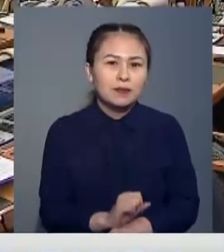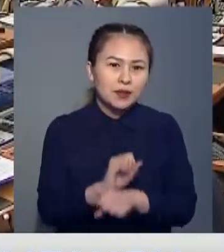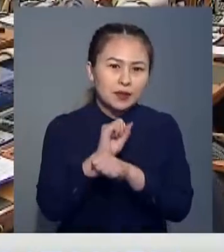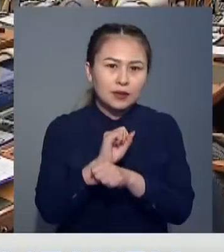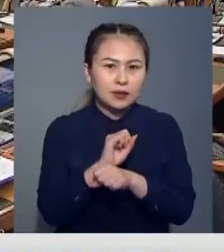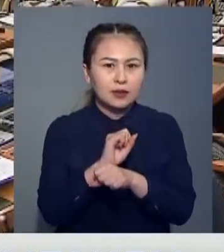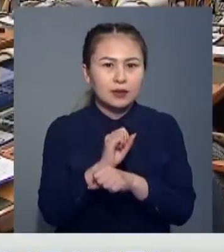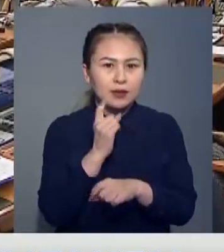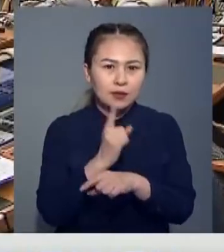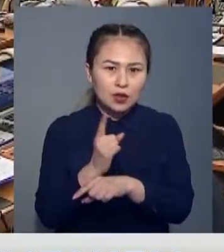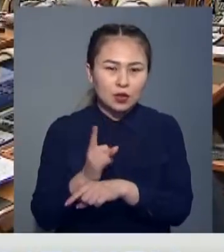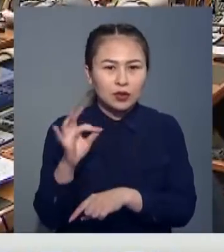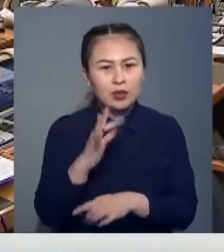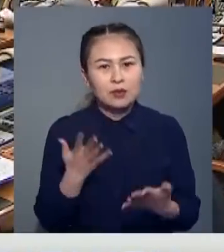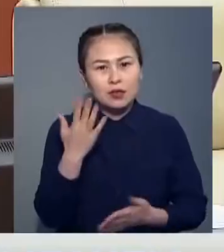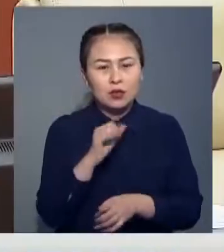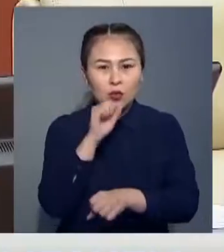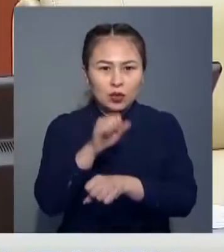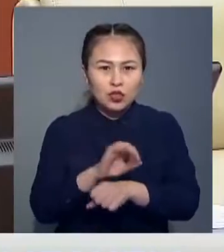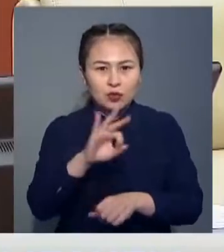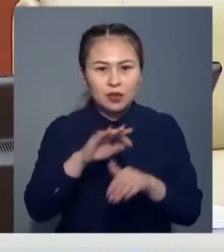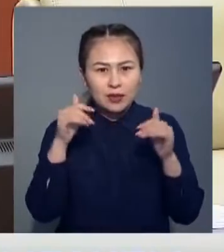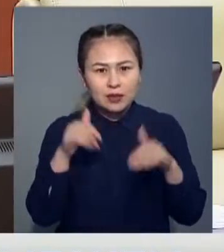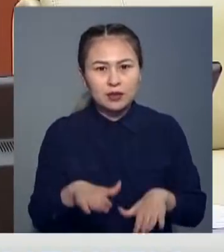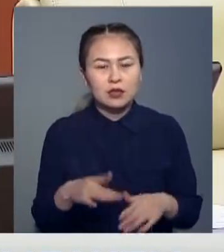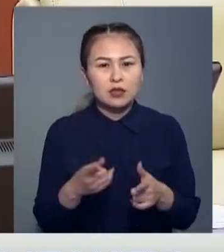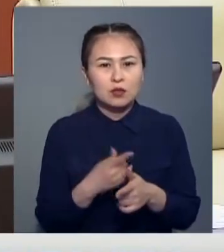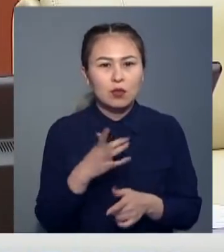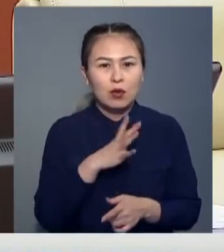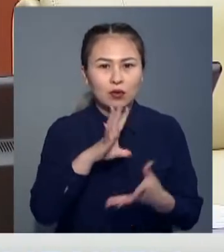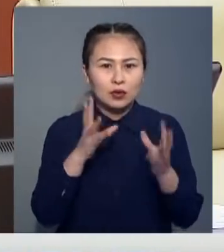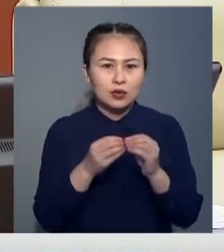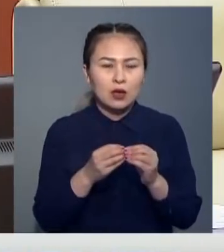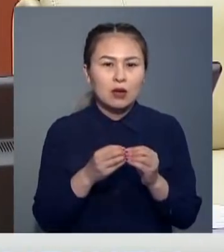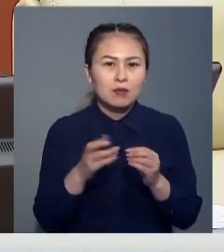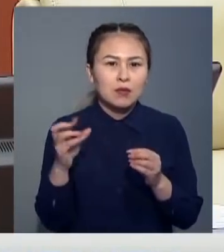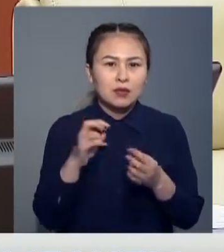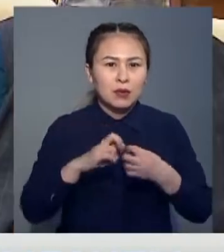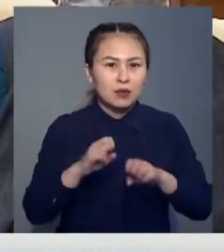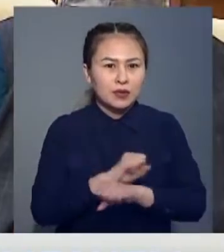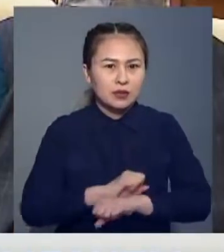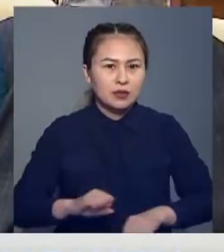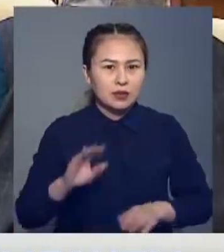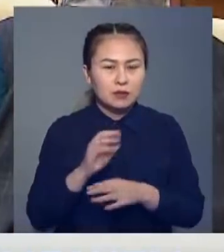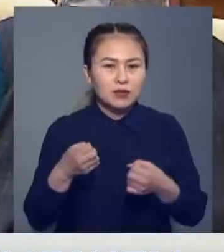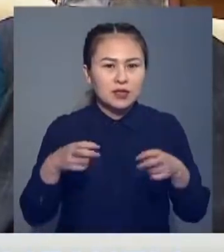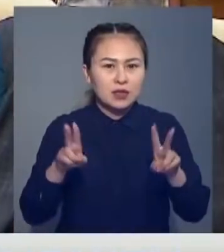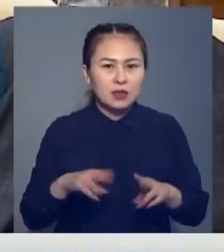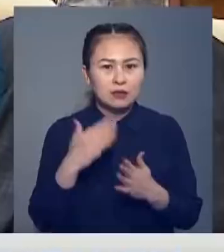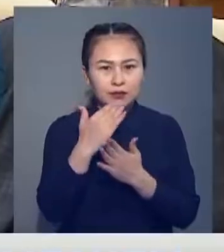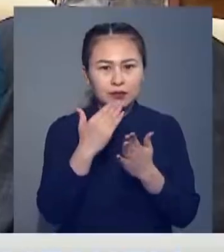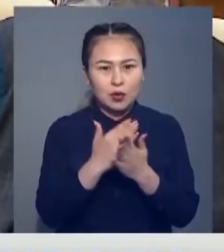бөлек, митингтерге тыйым салу не тоқтату туралы шешімдер негізсіз болмауы тиіс. Ол үшін арнайы талаптар